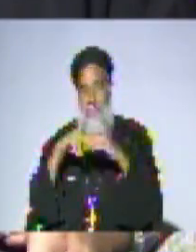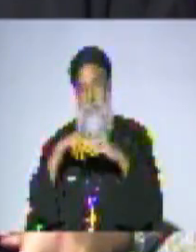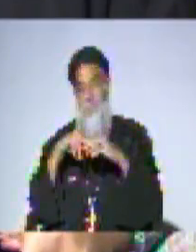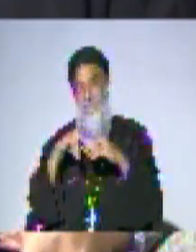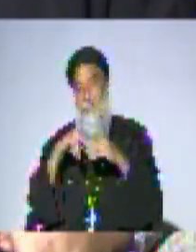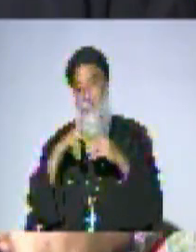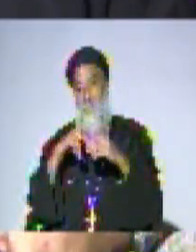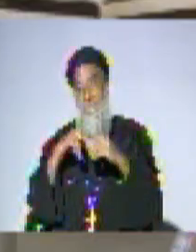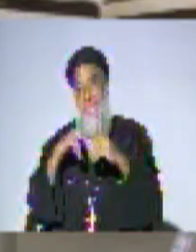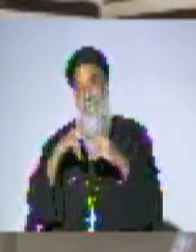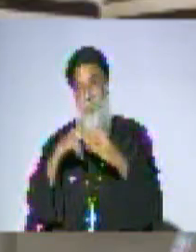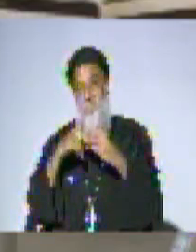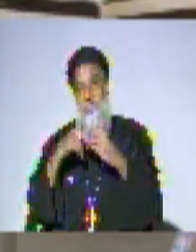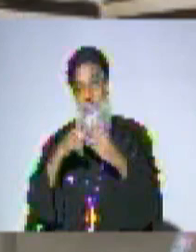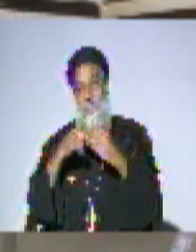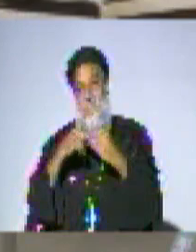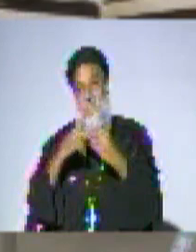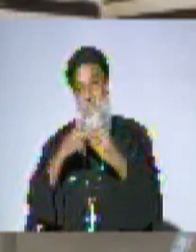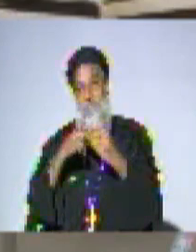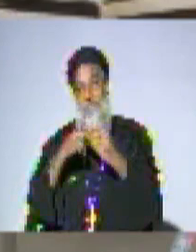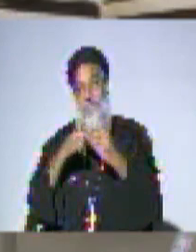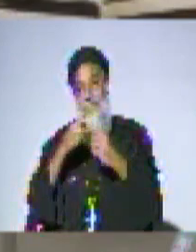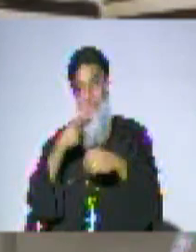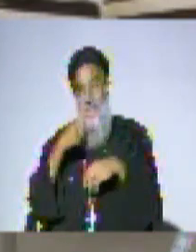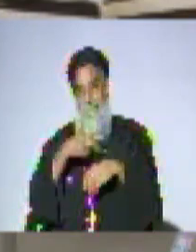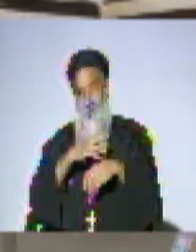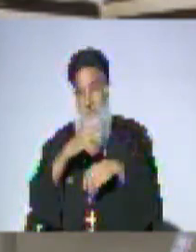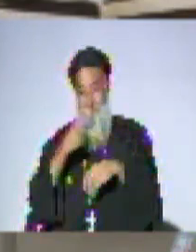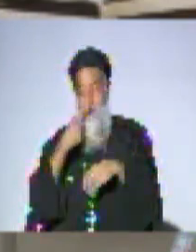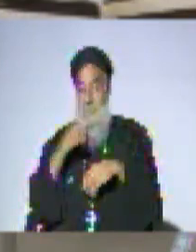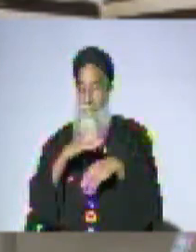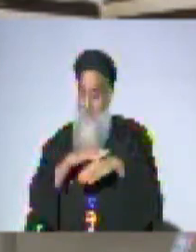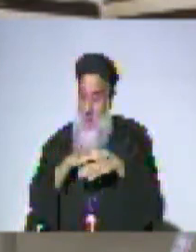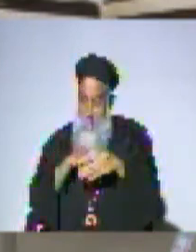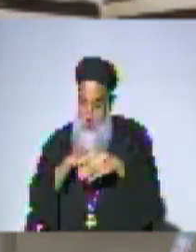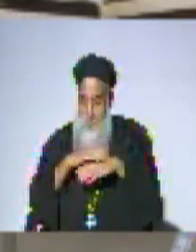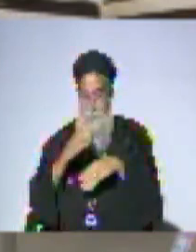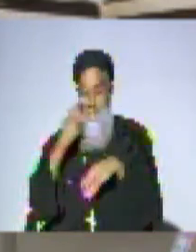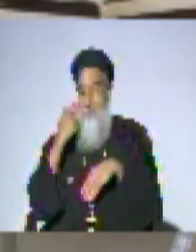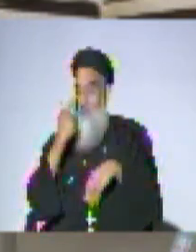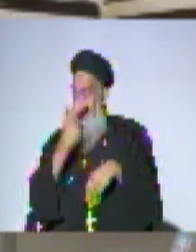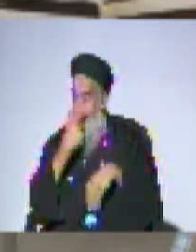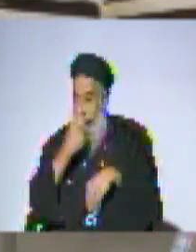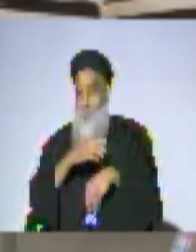لا. مذلول هنا بمعنى انه